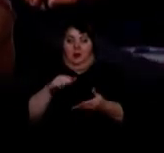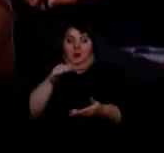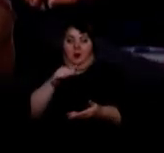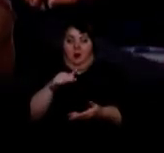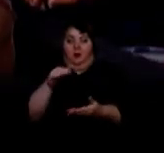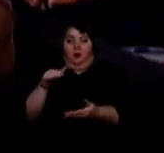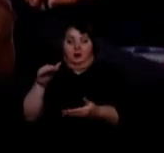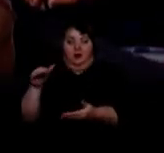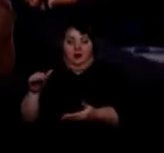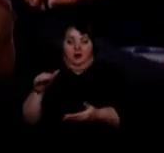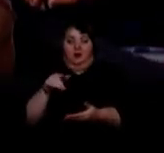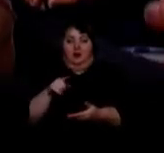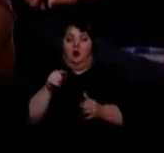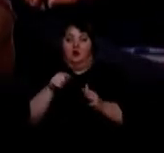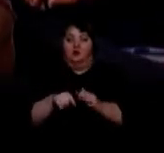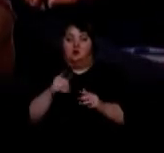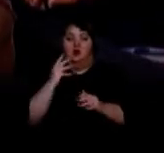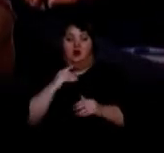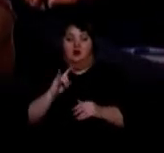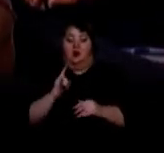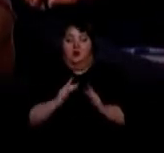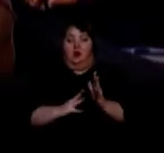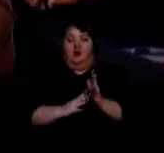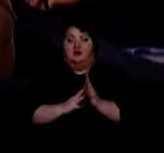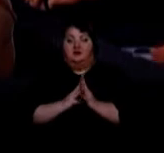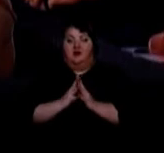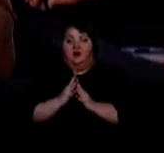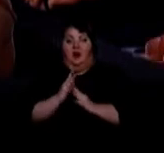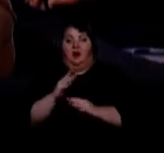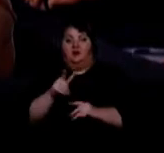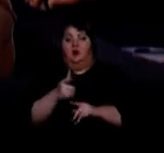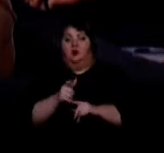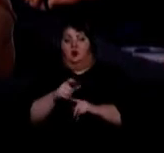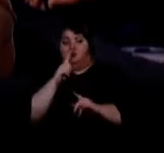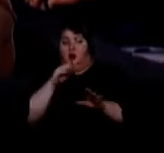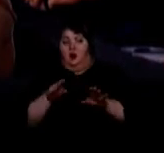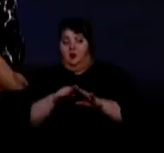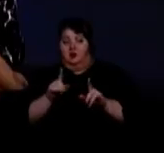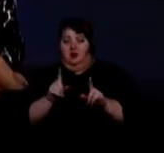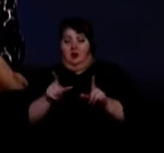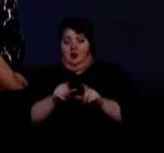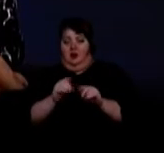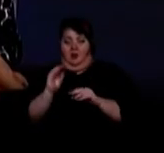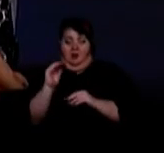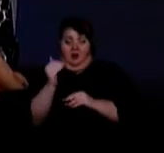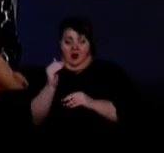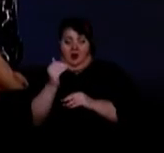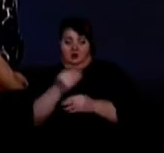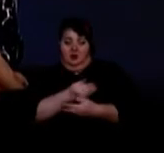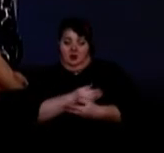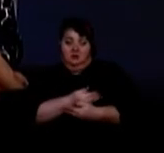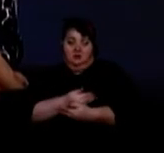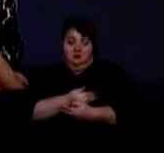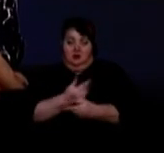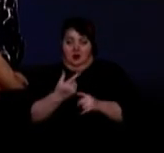да, в том, что когда ребенок развивается, он очень похож на младенца, который, ну, уже